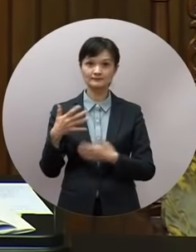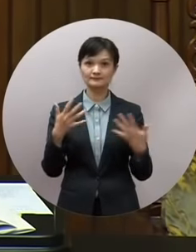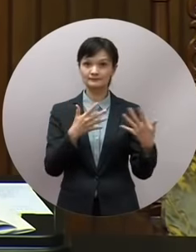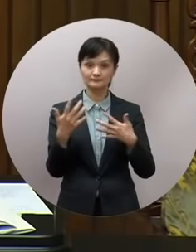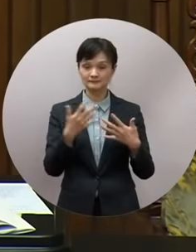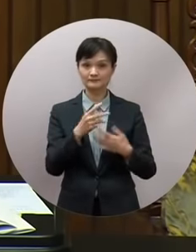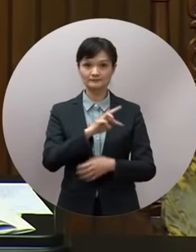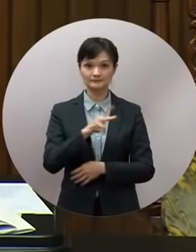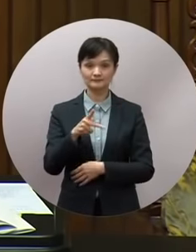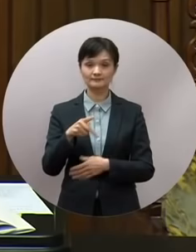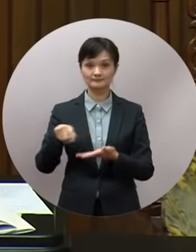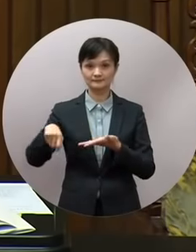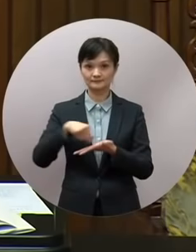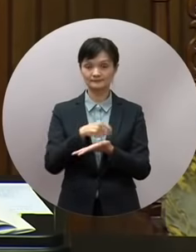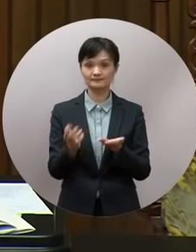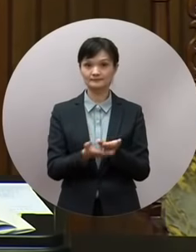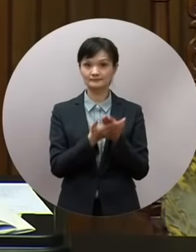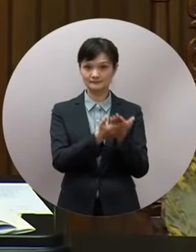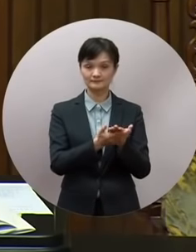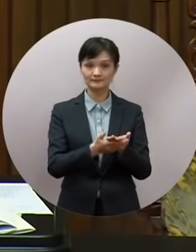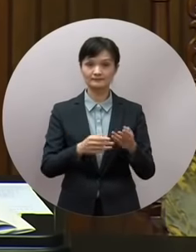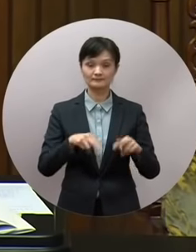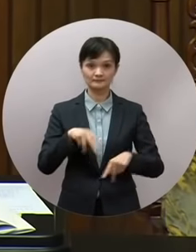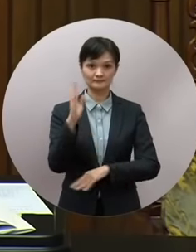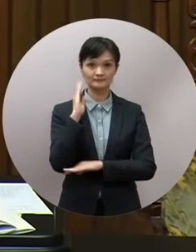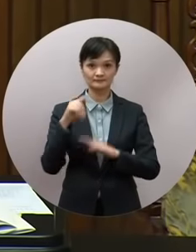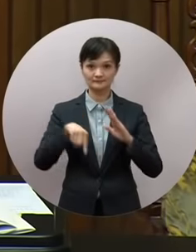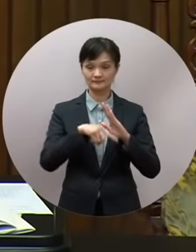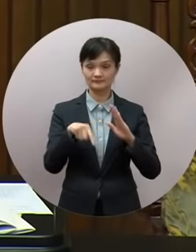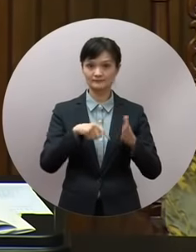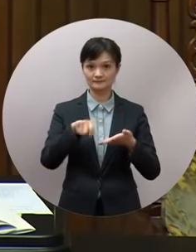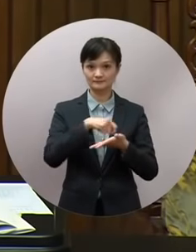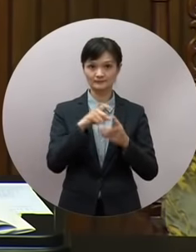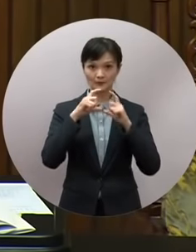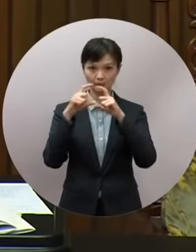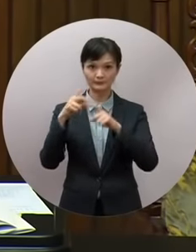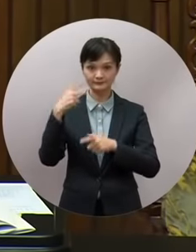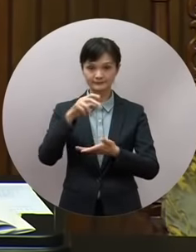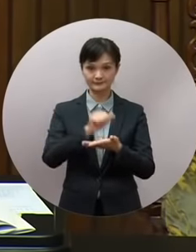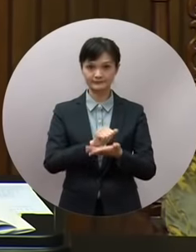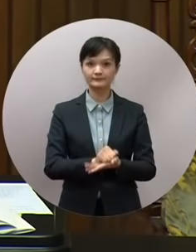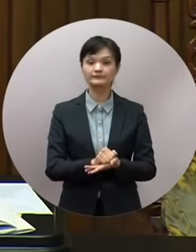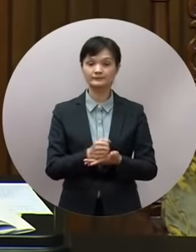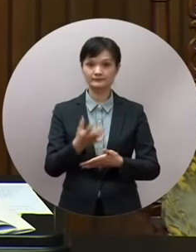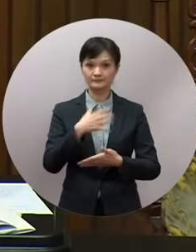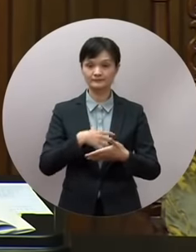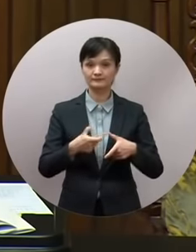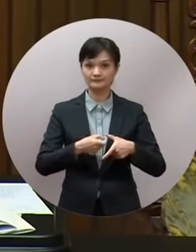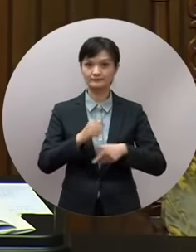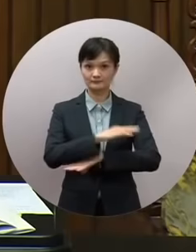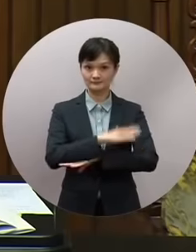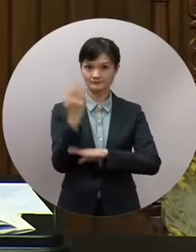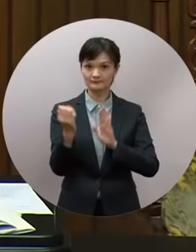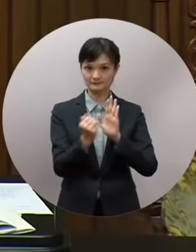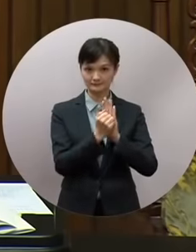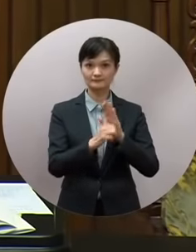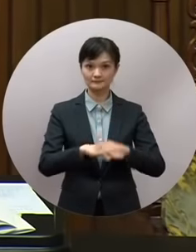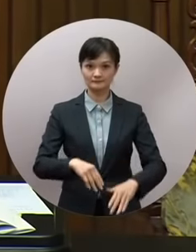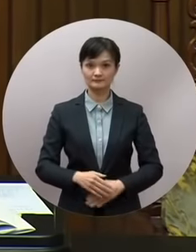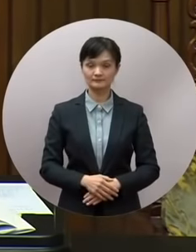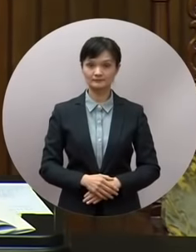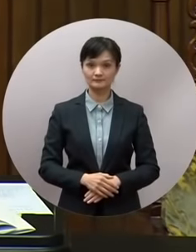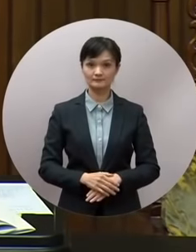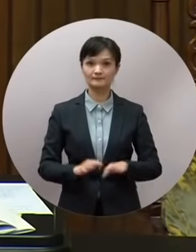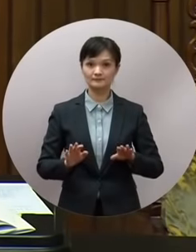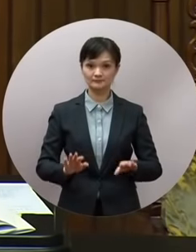询均以书面提出，请行政院书面答复，并列入记录，刊登公报。报